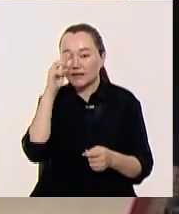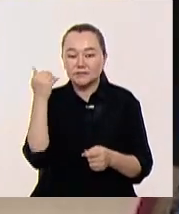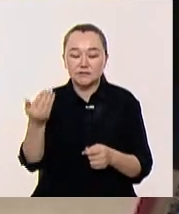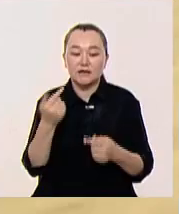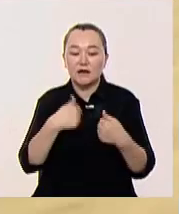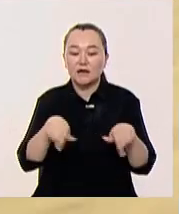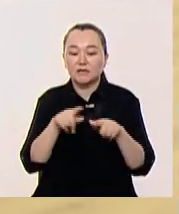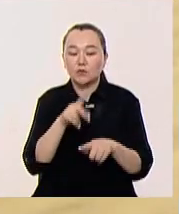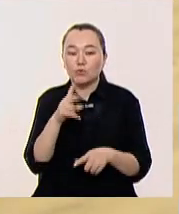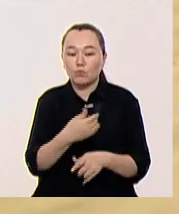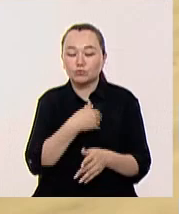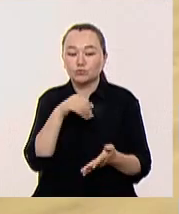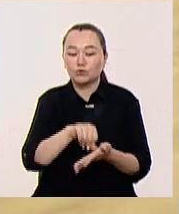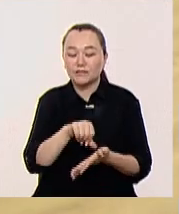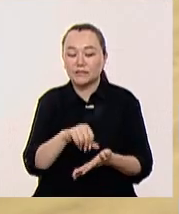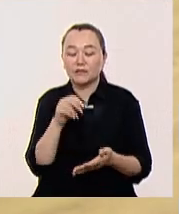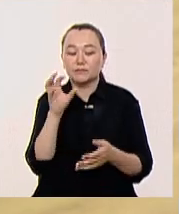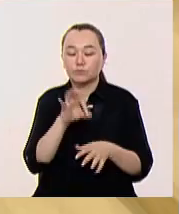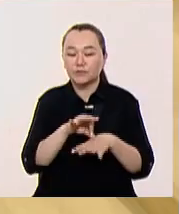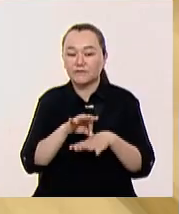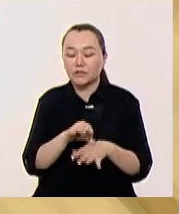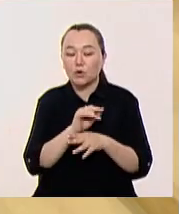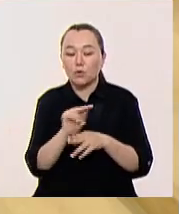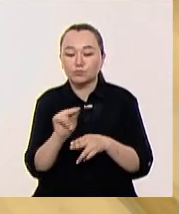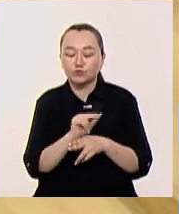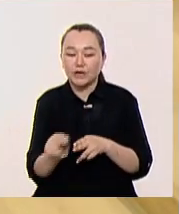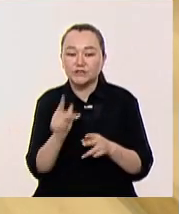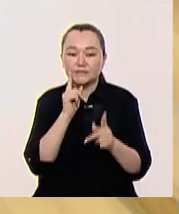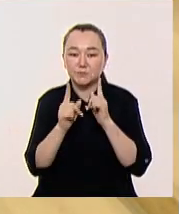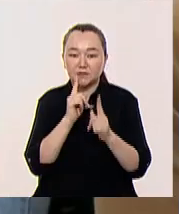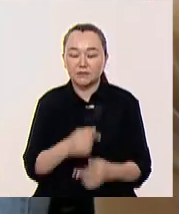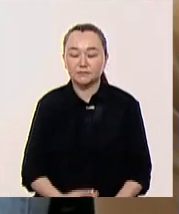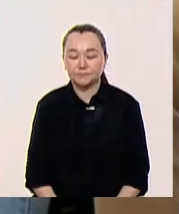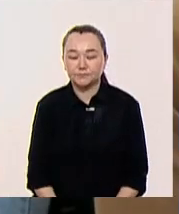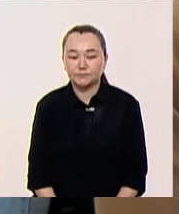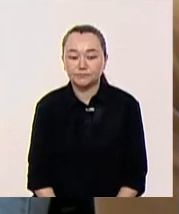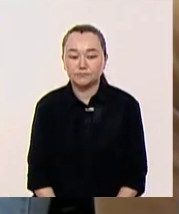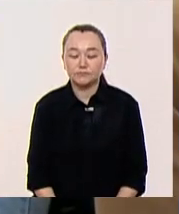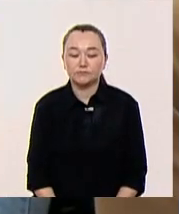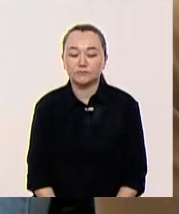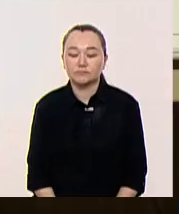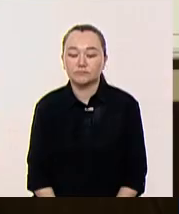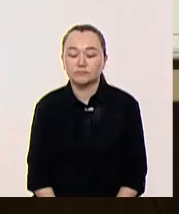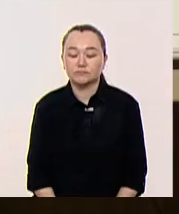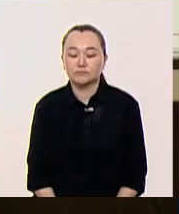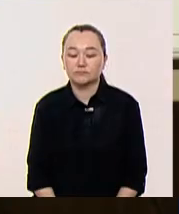намерен принимать участие в агитации, ЦИК проводит обучающие семинары. Далее Насипова, Дидар Елеов, Информбюро, Нурсултан.